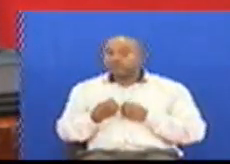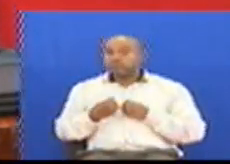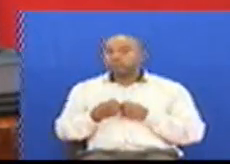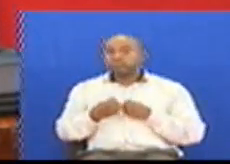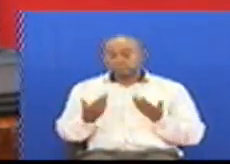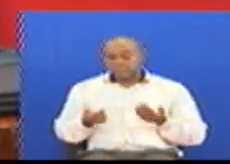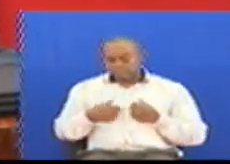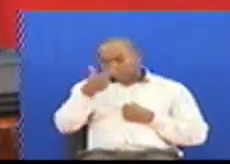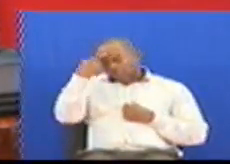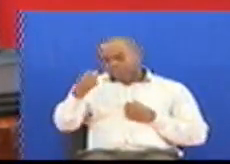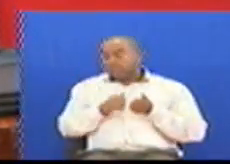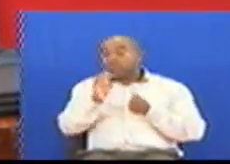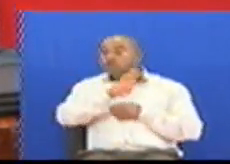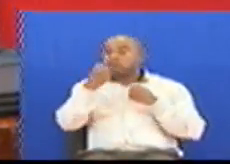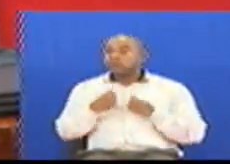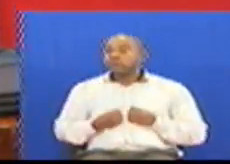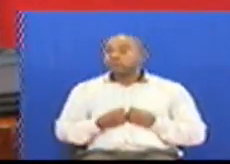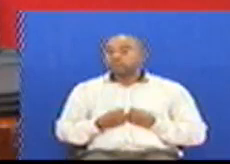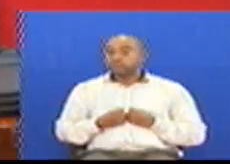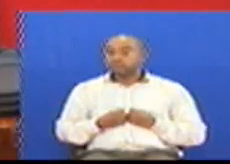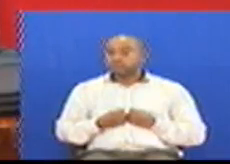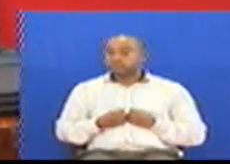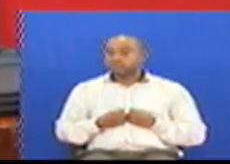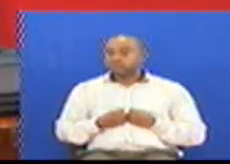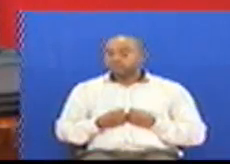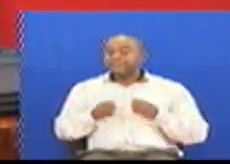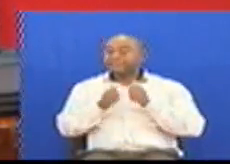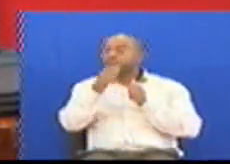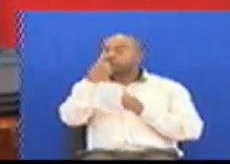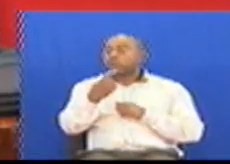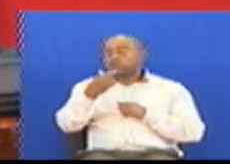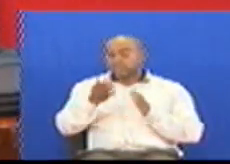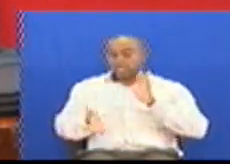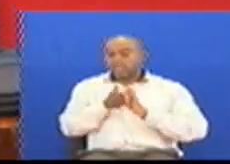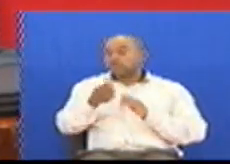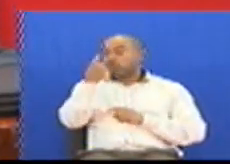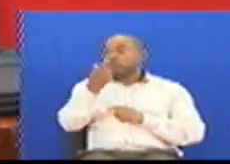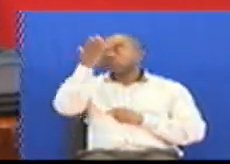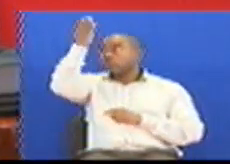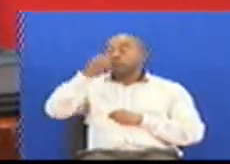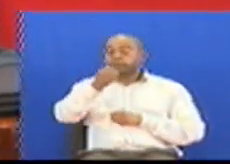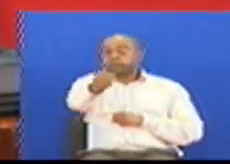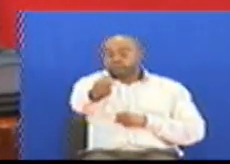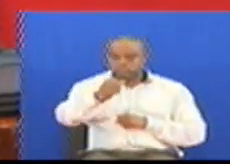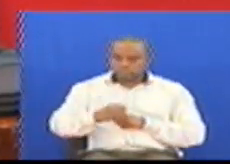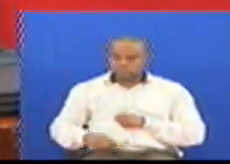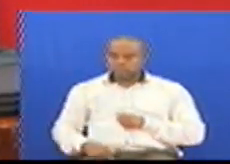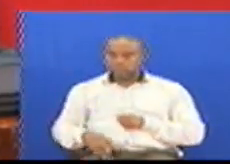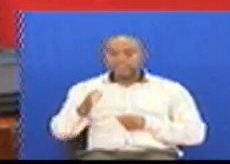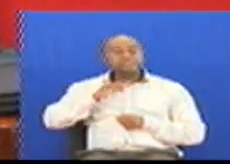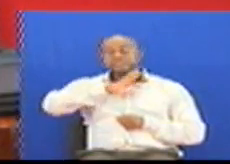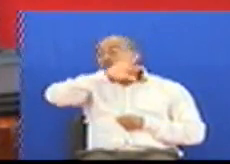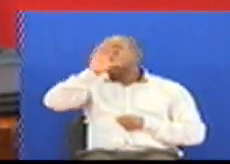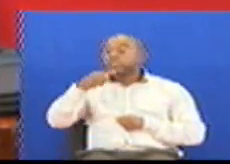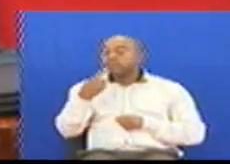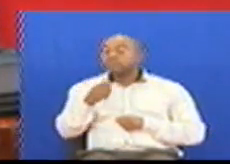kwamba mambo yote magumu, kitu cha kwanza anamtanguliza Mungu mbele. Na siku zote amekuwa anasema Watanzania tufanye